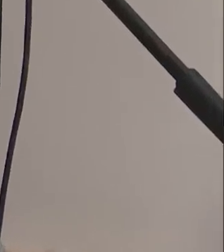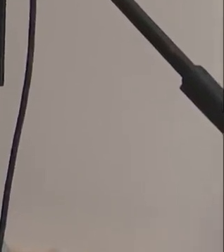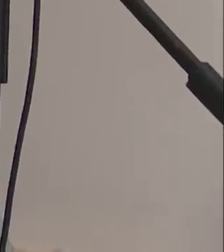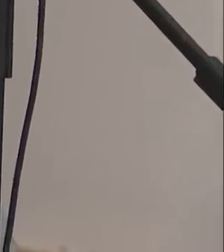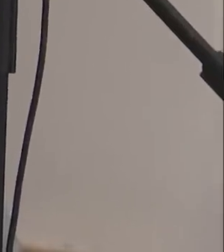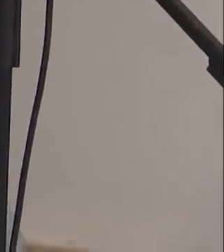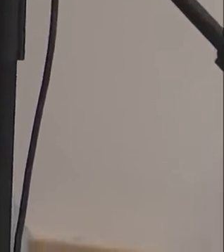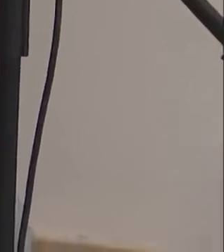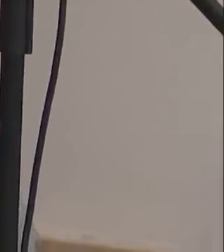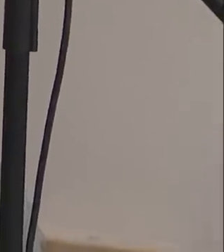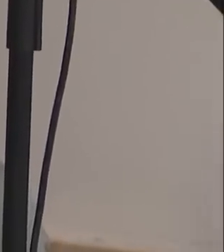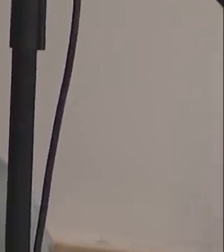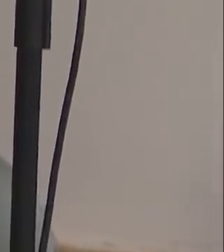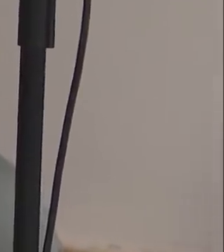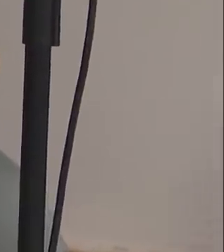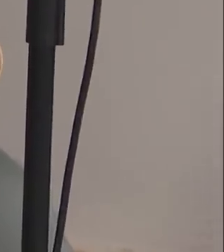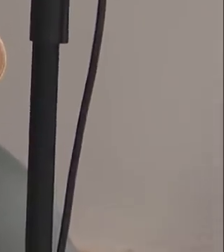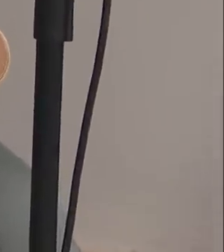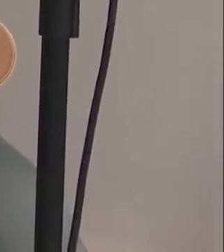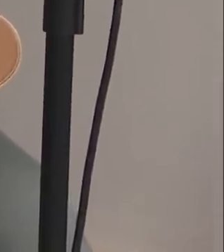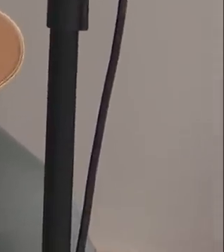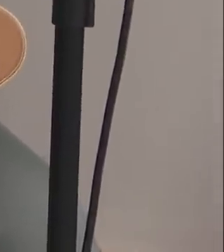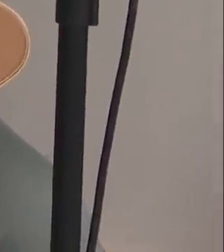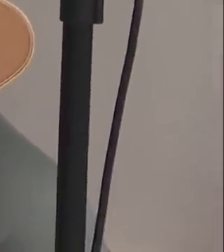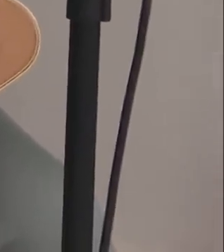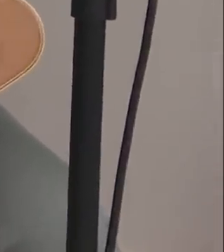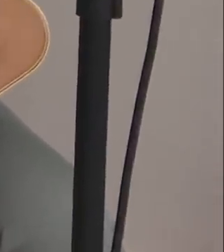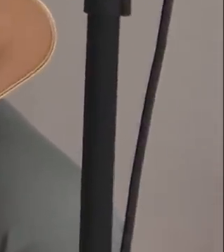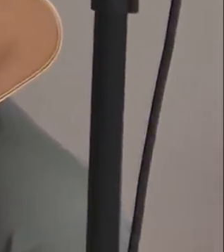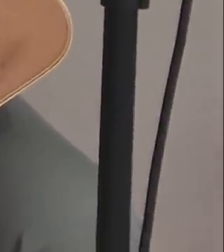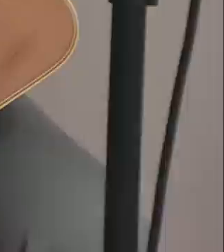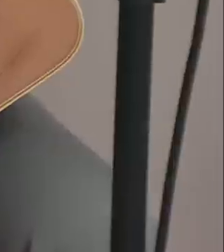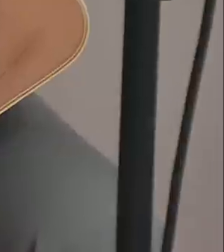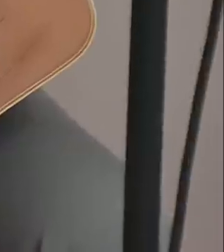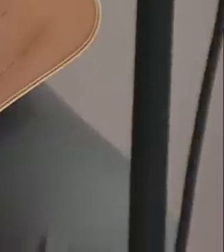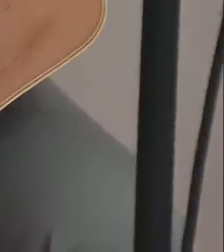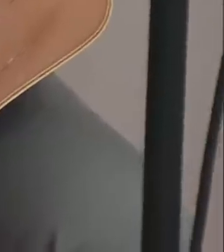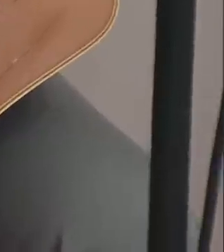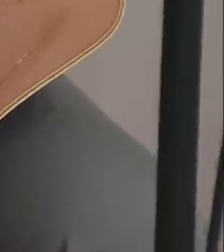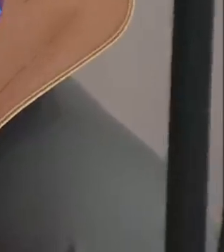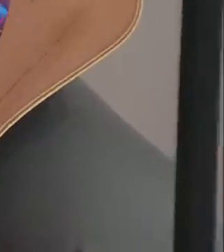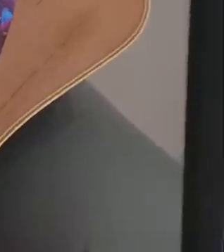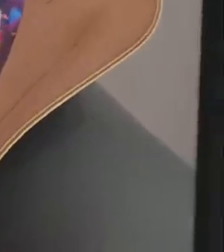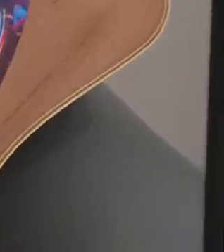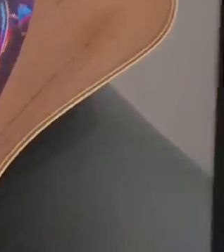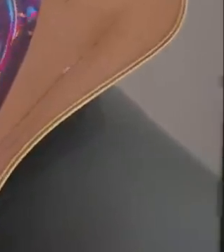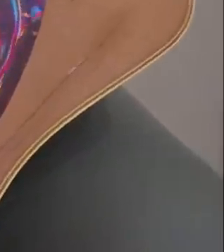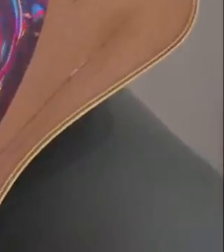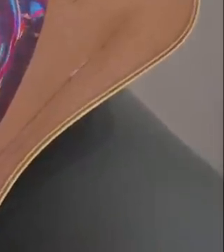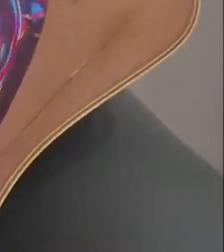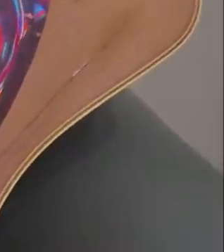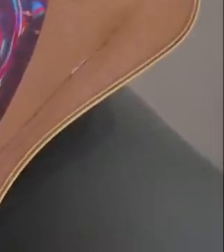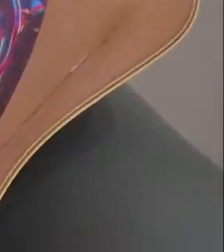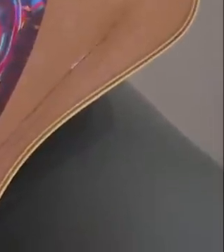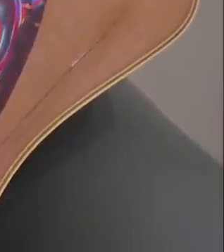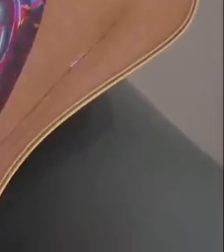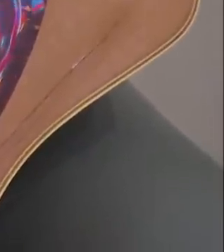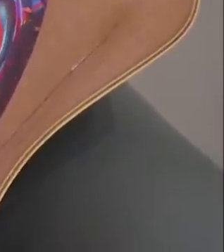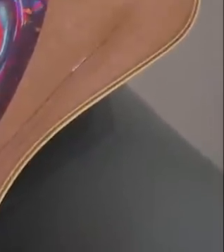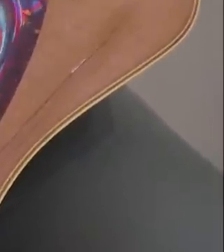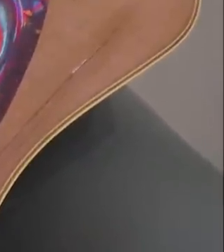Lilek bisim fittesh, sens ta hajti kolla insab